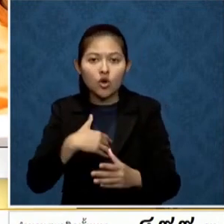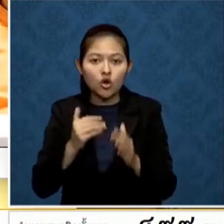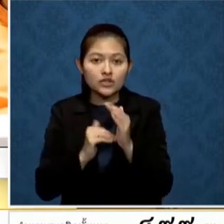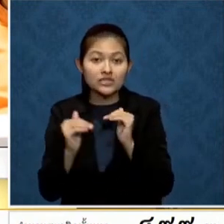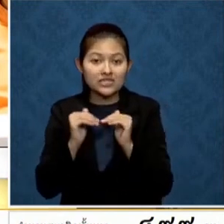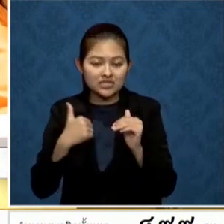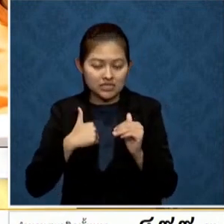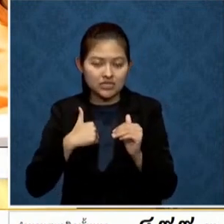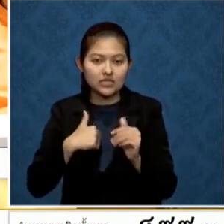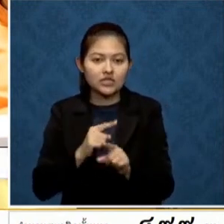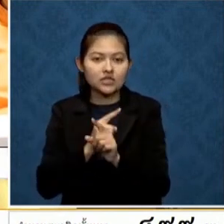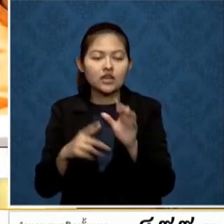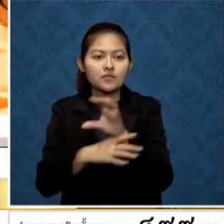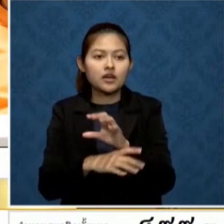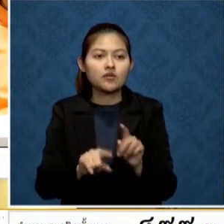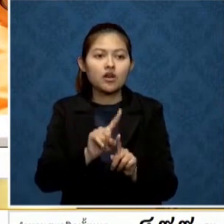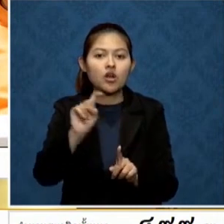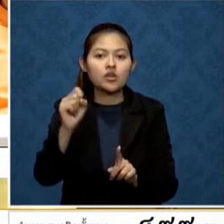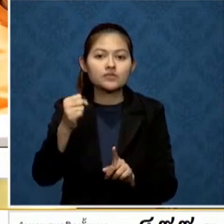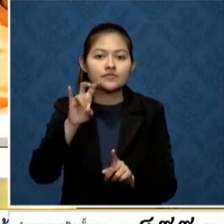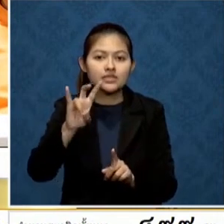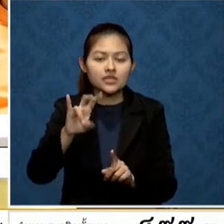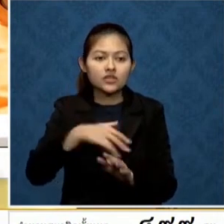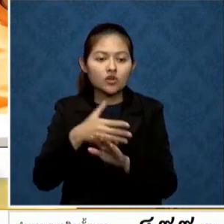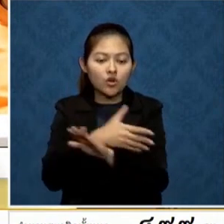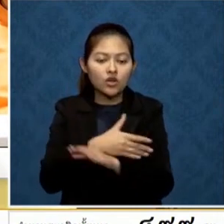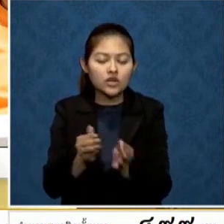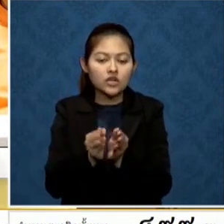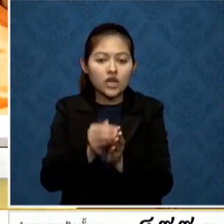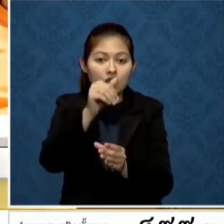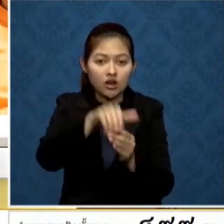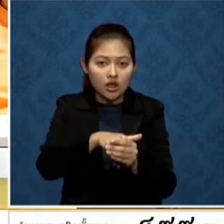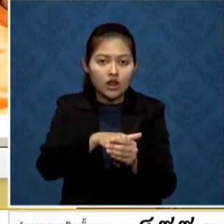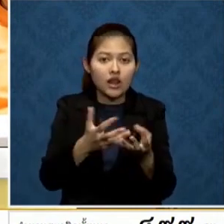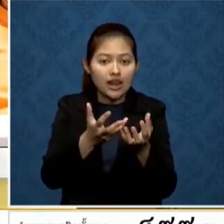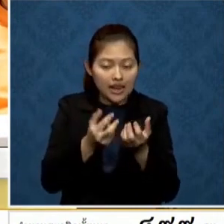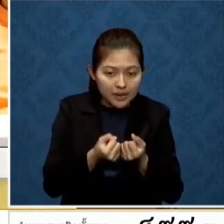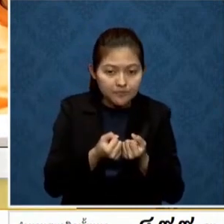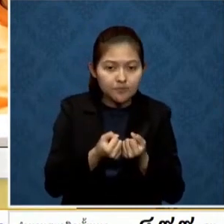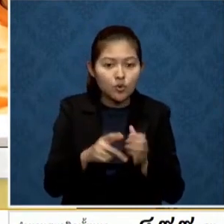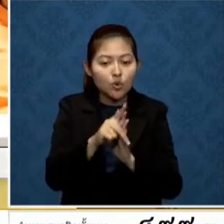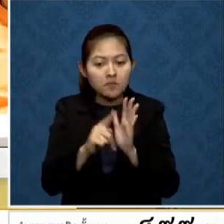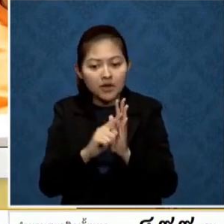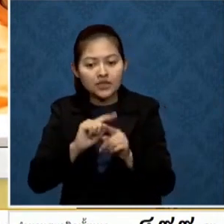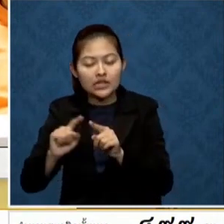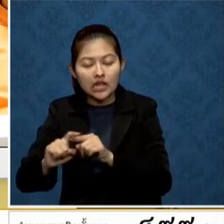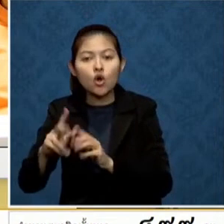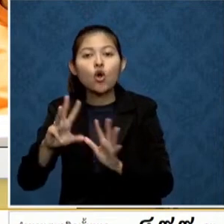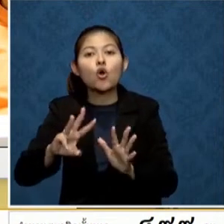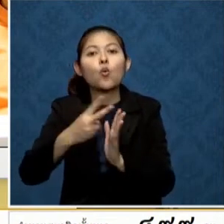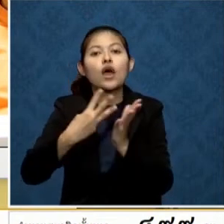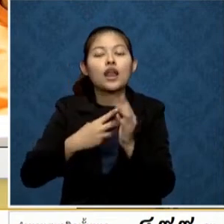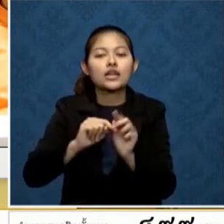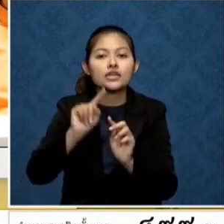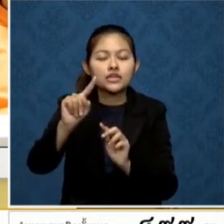ใช้สิทธิ์นะครับตามข้อบังคับข้อที่ 117ก่อนที่สภาจะมีการลงมติรับหลักการกฎหมายใดๆในวาระหนตาม